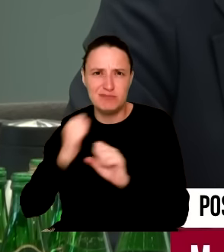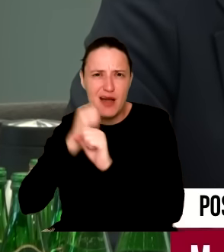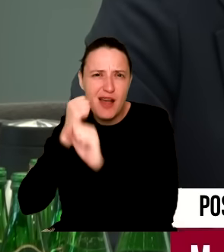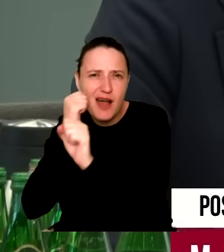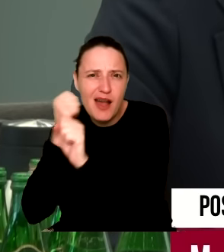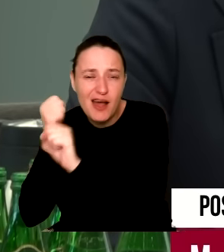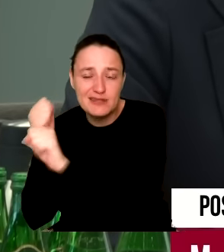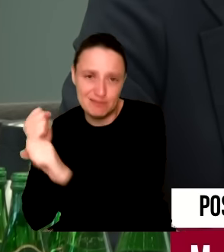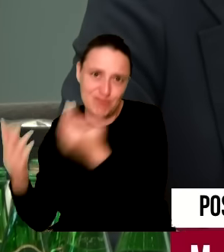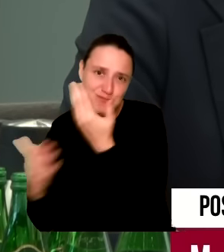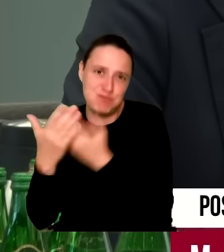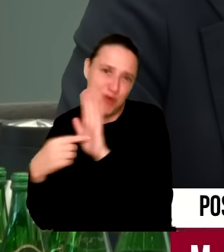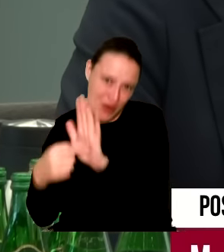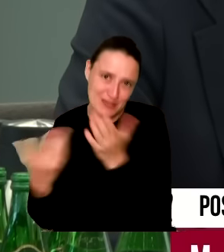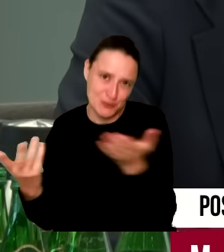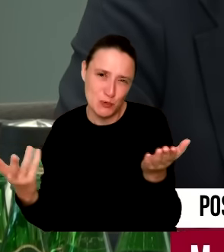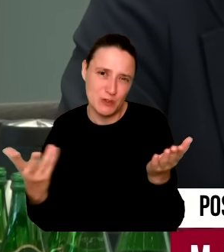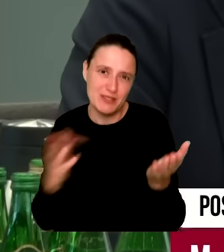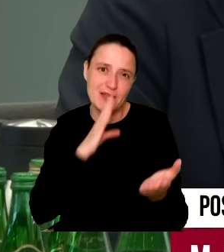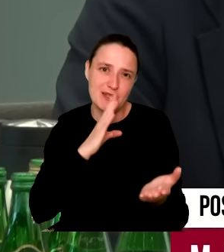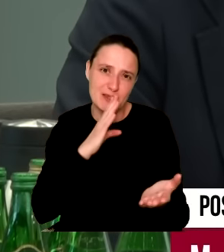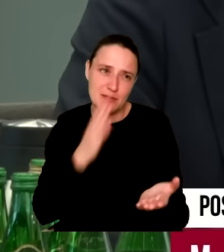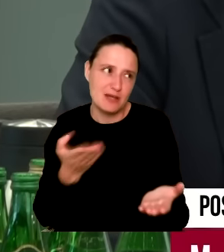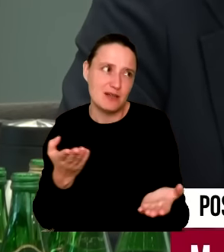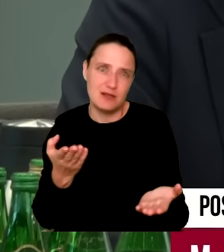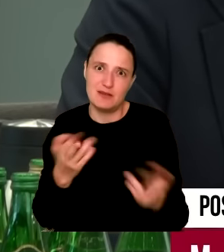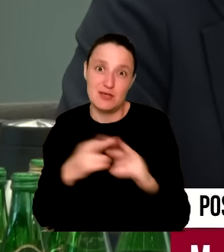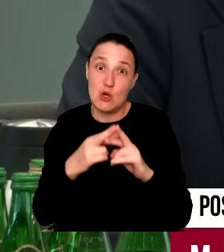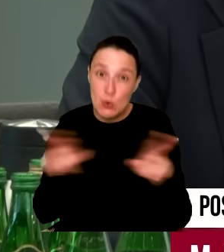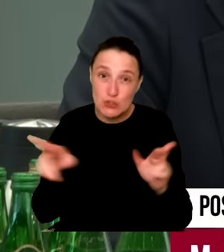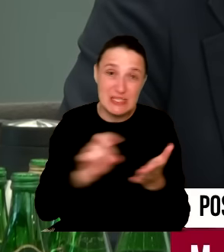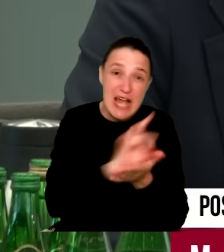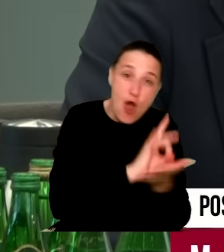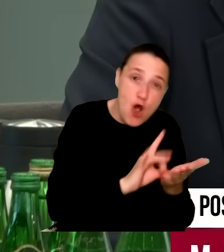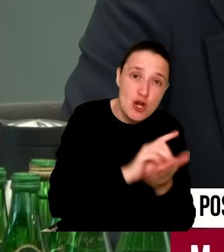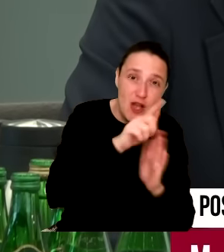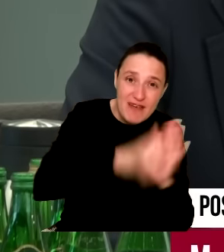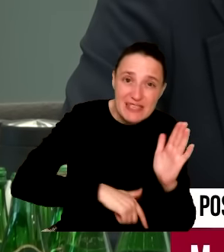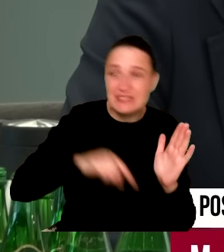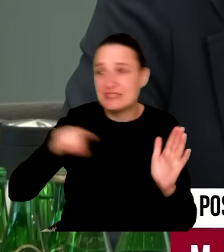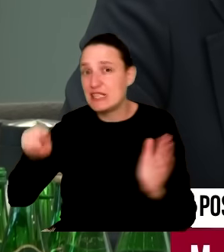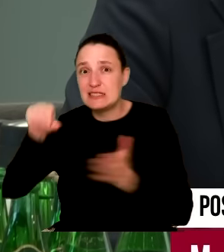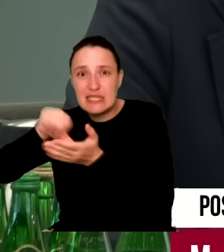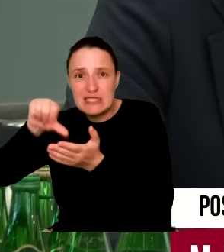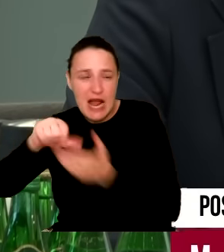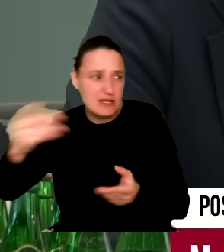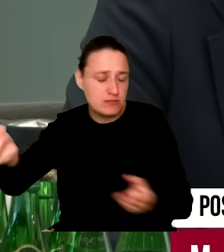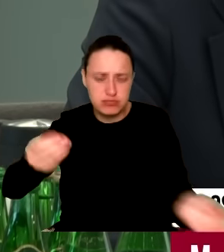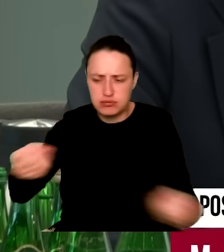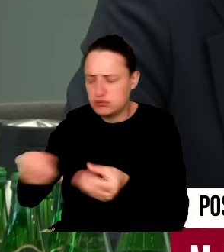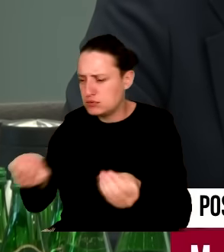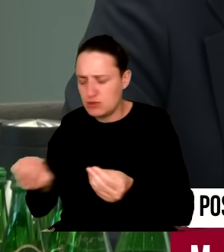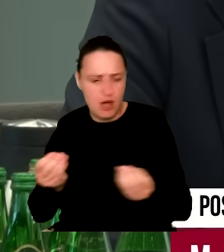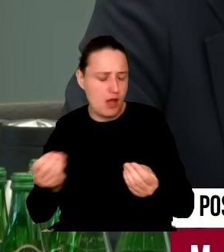pokazało że jednak mimo wszystko te różnice w danych jednak są na tyle znaczące że mogło dojść do